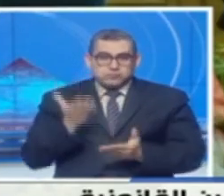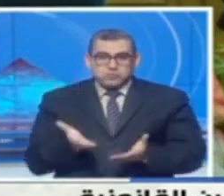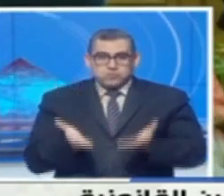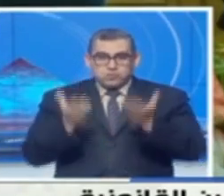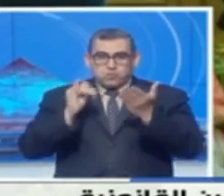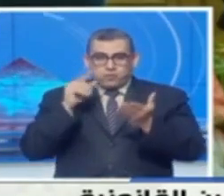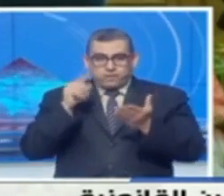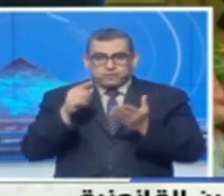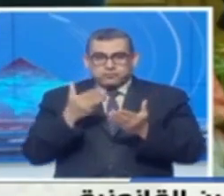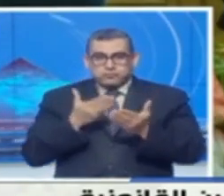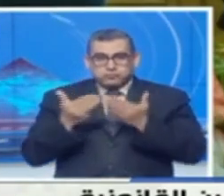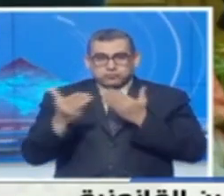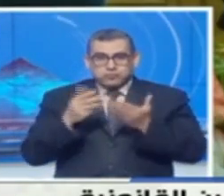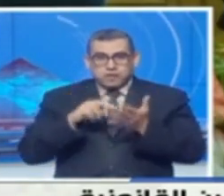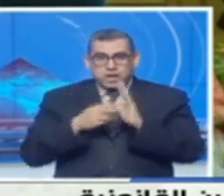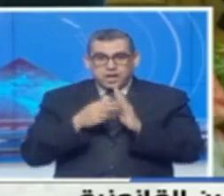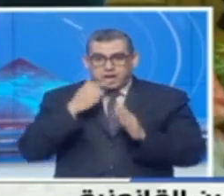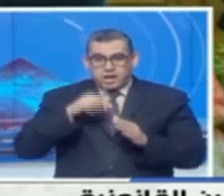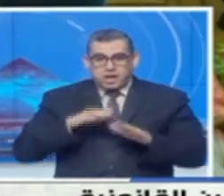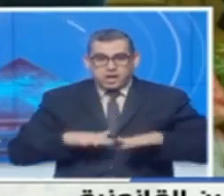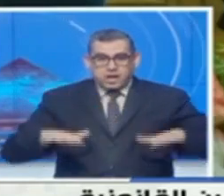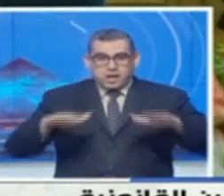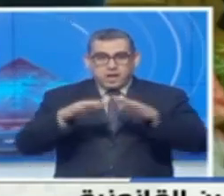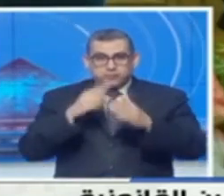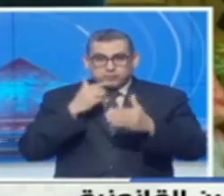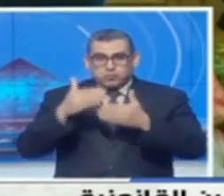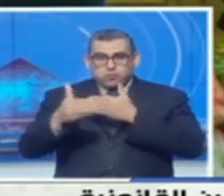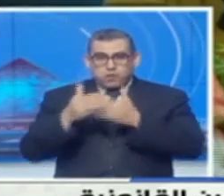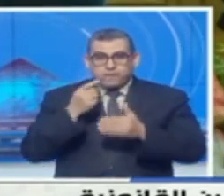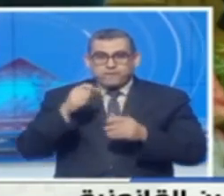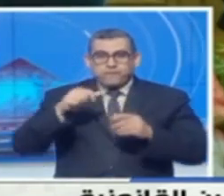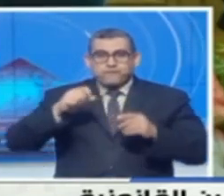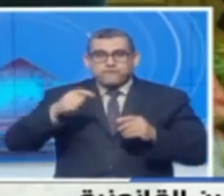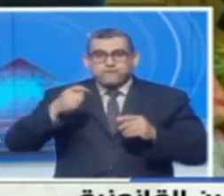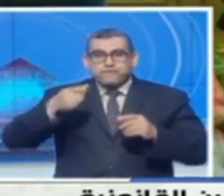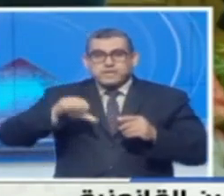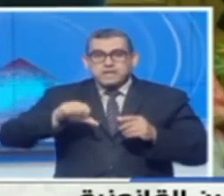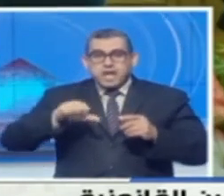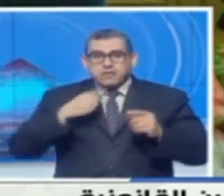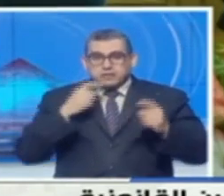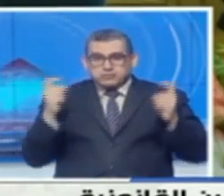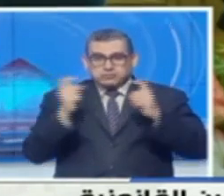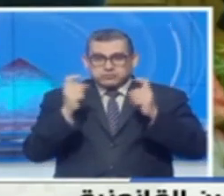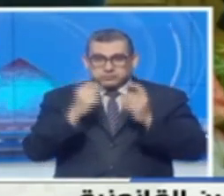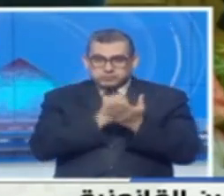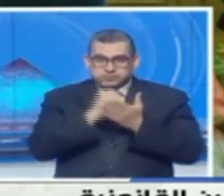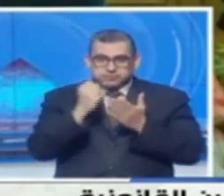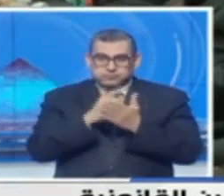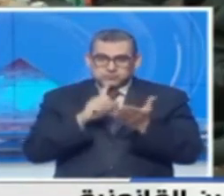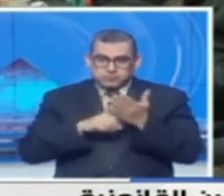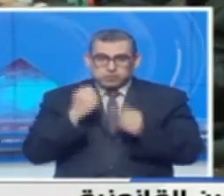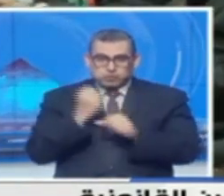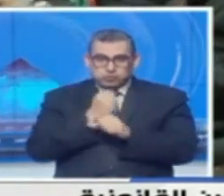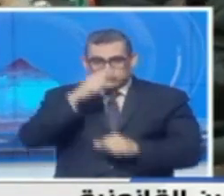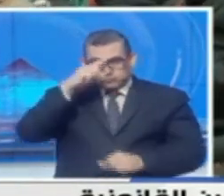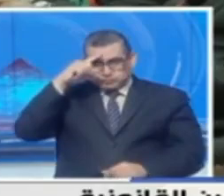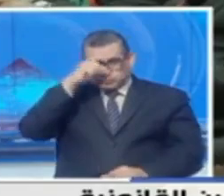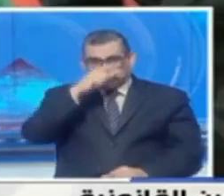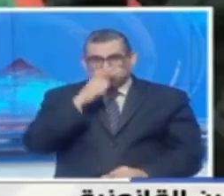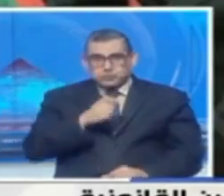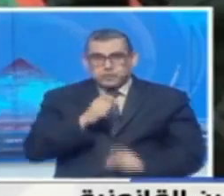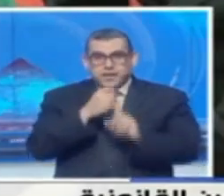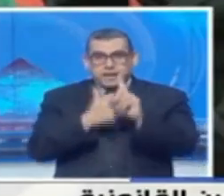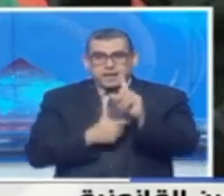في حماية المال العام ومحاربة الفساد عمل مضن وشاق. معاون